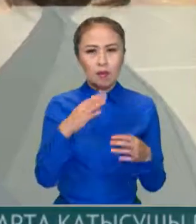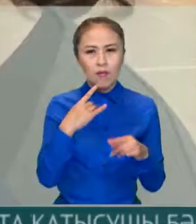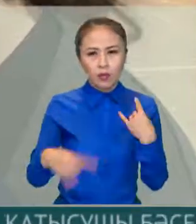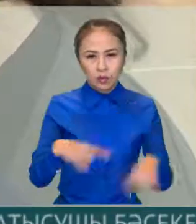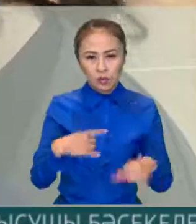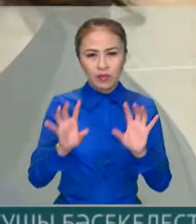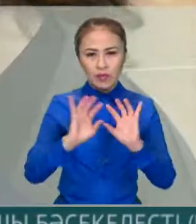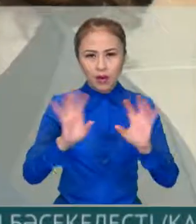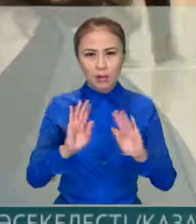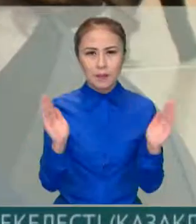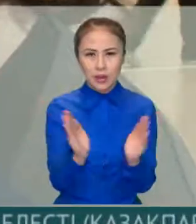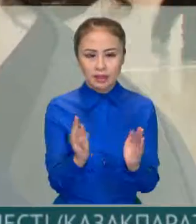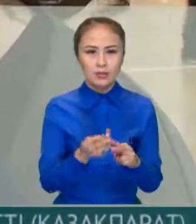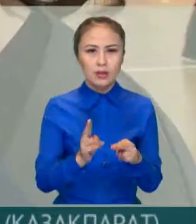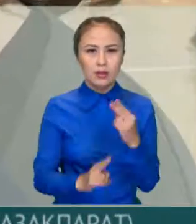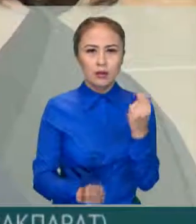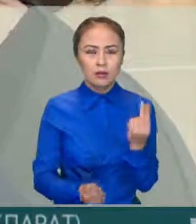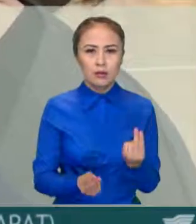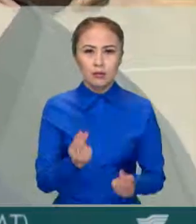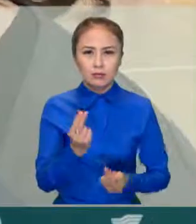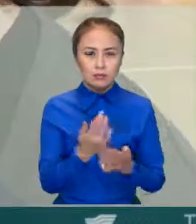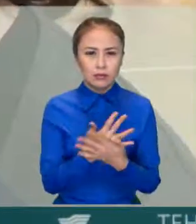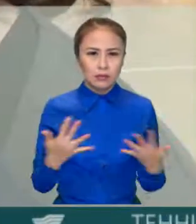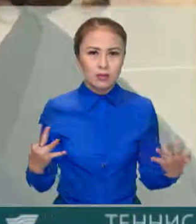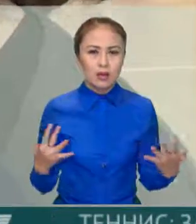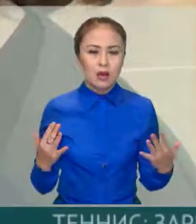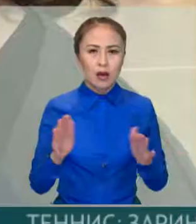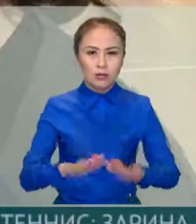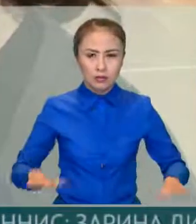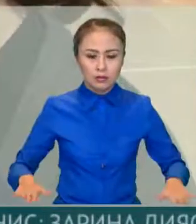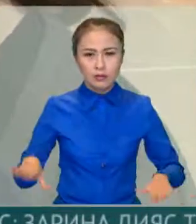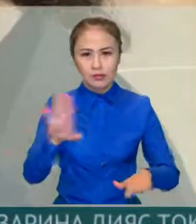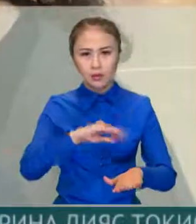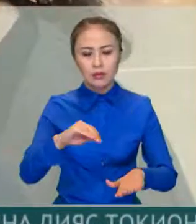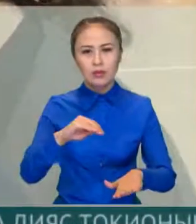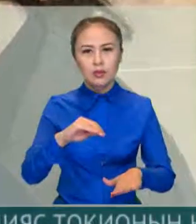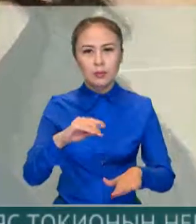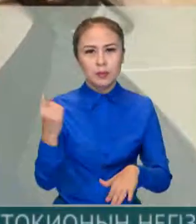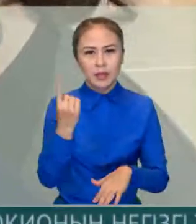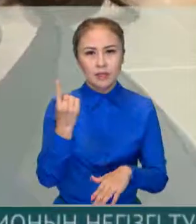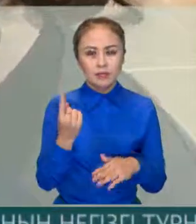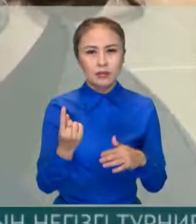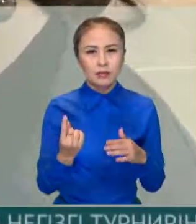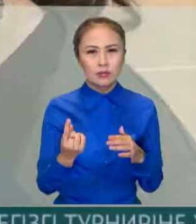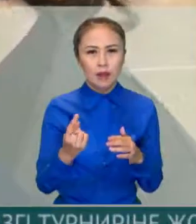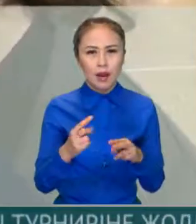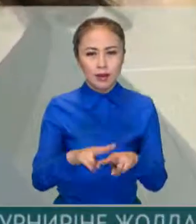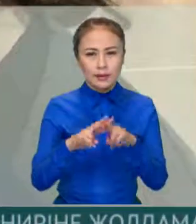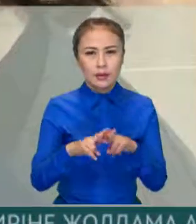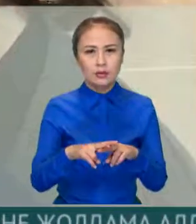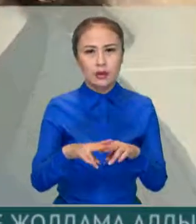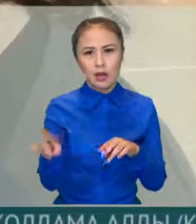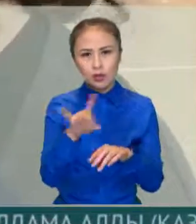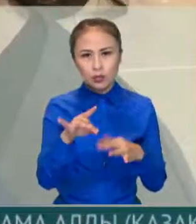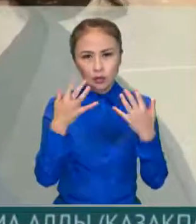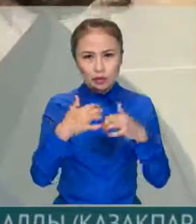волейбол, голбол дейміз. Ол жана осы балалар осы голболдың бірінші рет Астанада республика